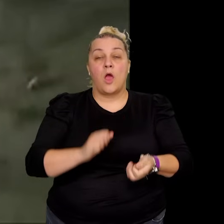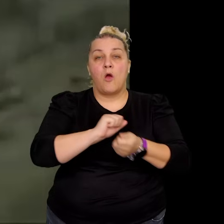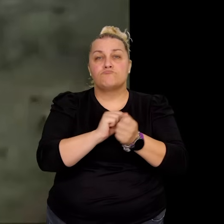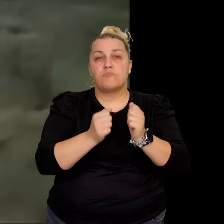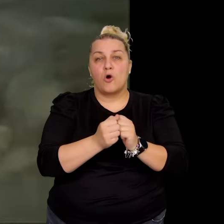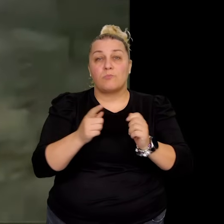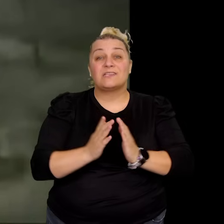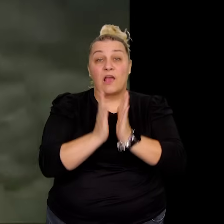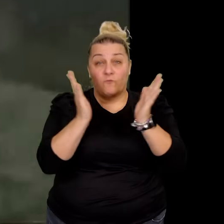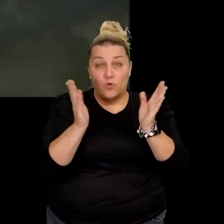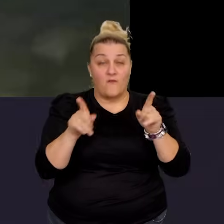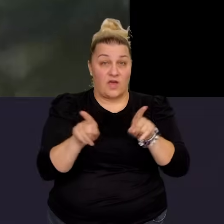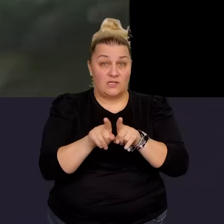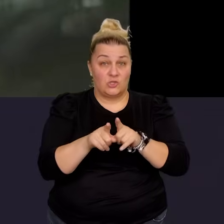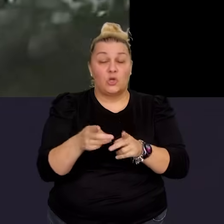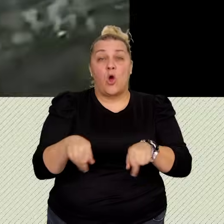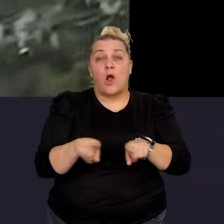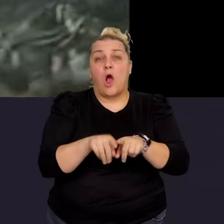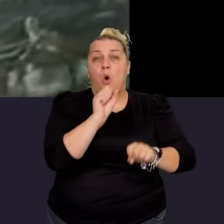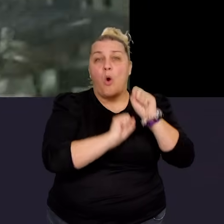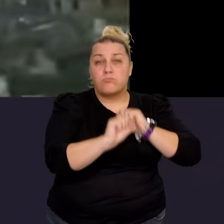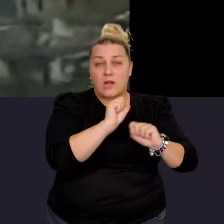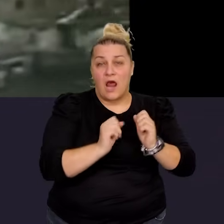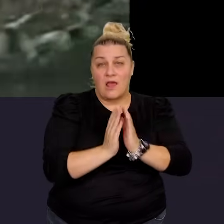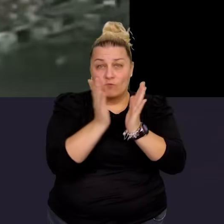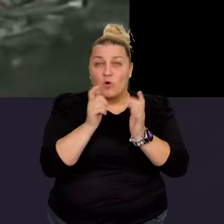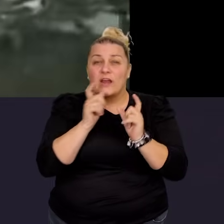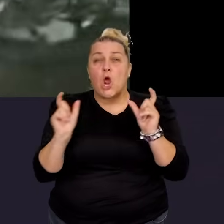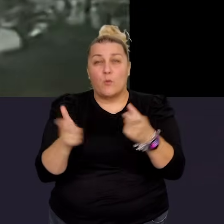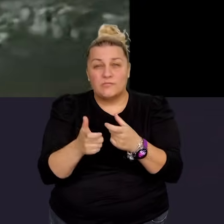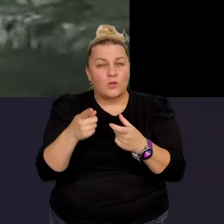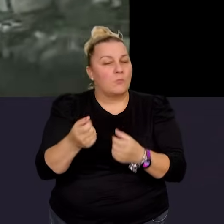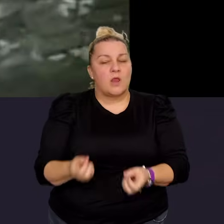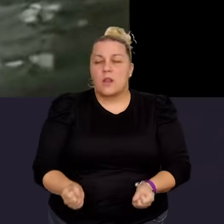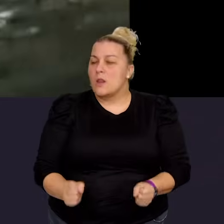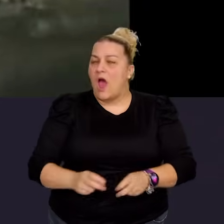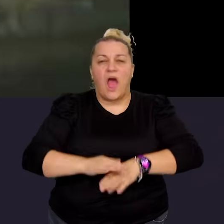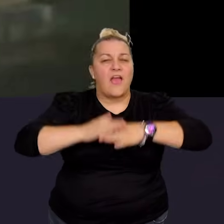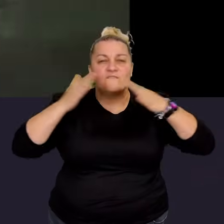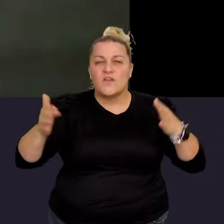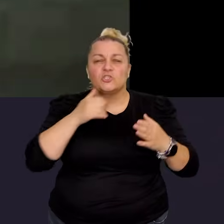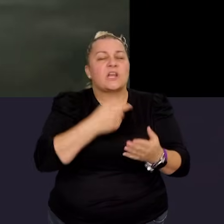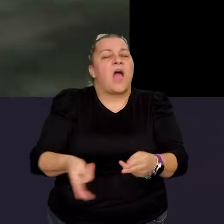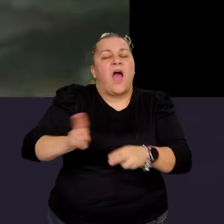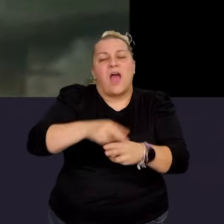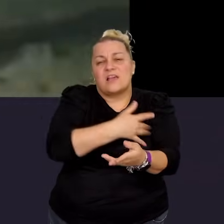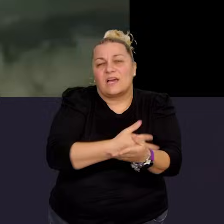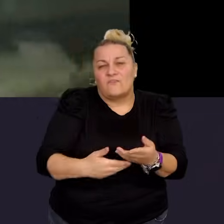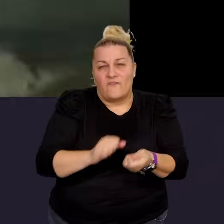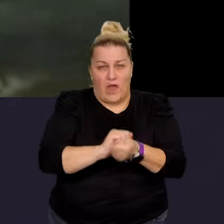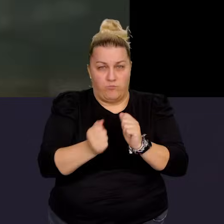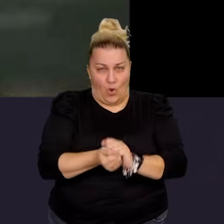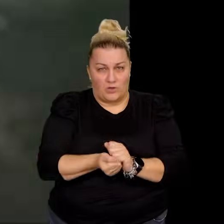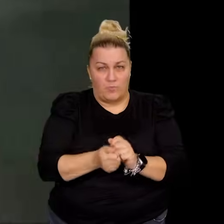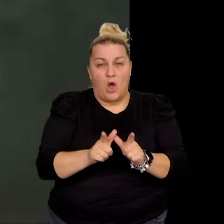Bitka za Vukovar također i obrana Vukovara i opsada Vukovara bila je najveća i najkrvavija bitka u Svetom obrambenom domovinskom